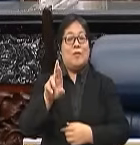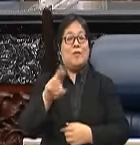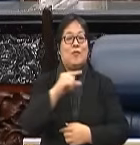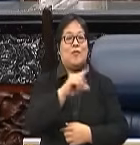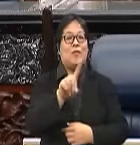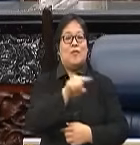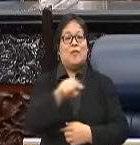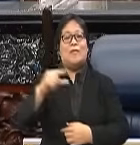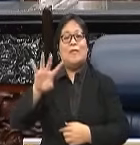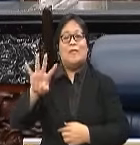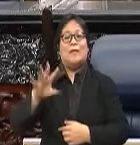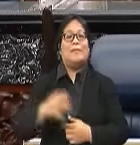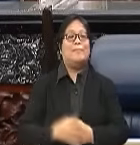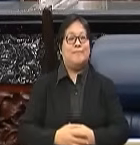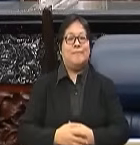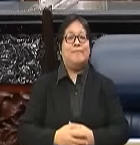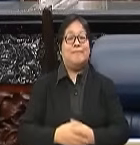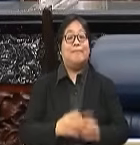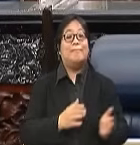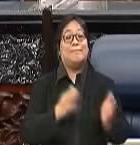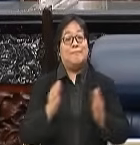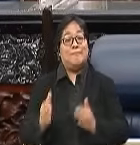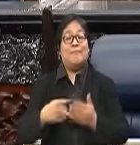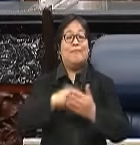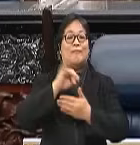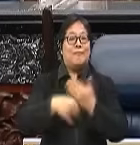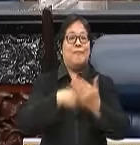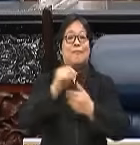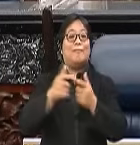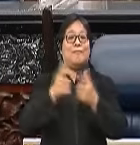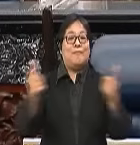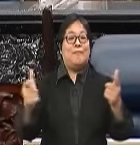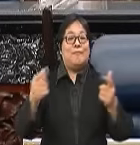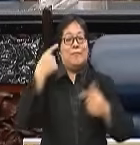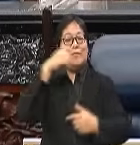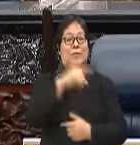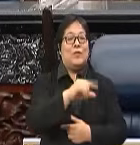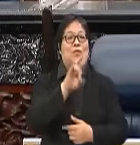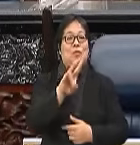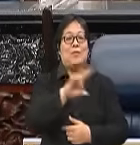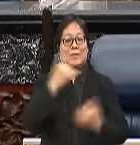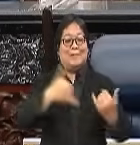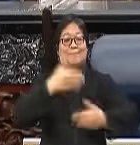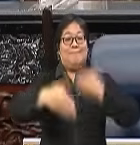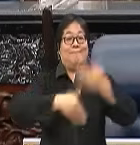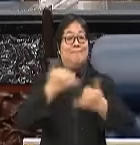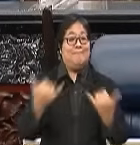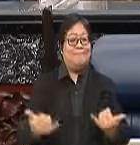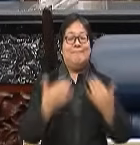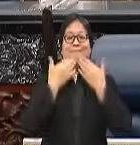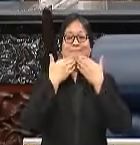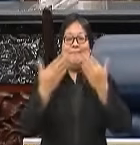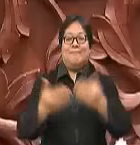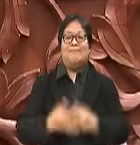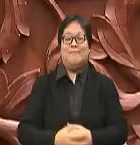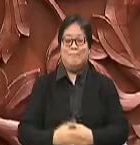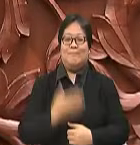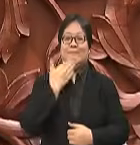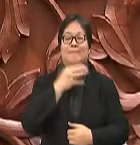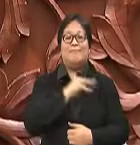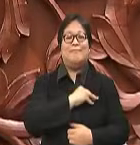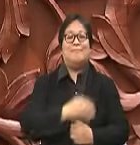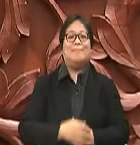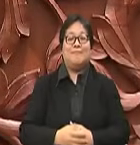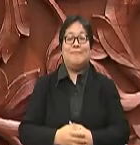tj1 hingga tempat ini selain kepada project-project pesawat untuk j7 yang sedang bergerak sekarang semoga sih rezim